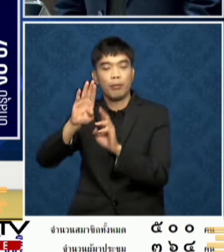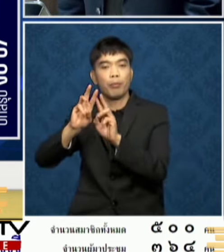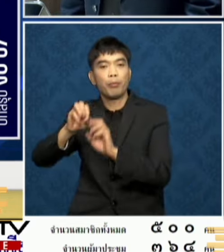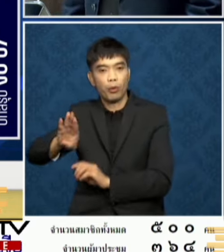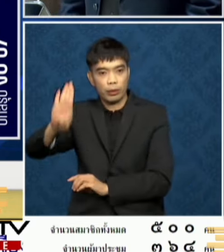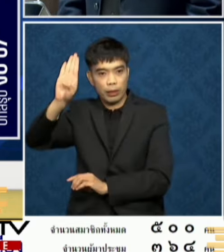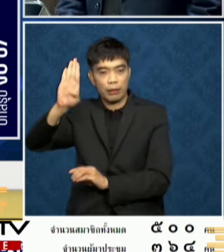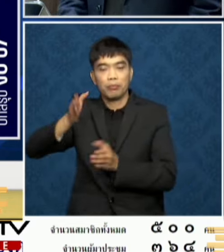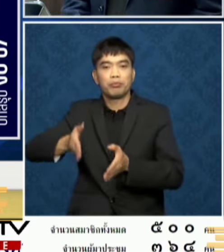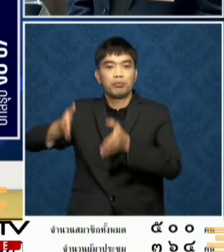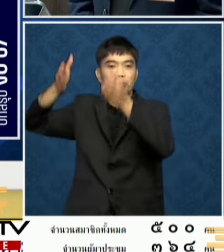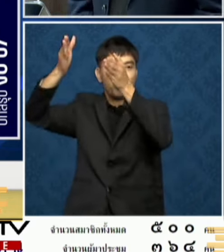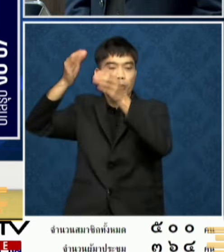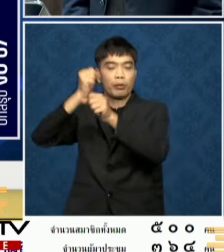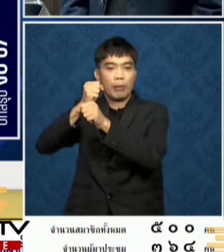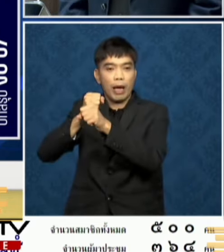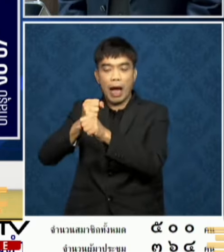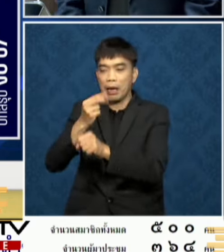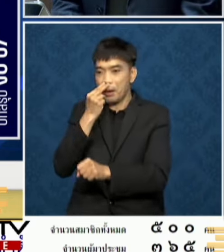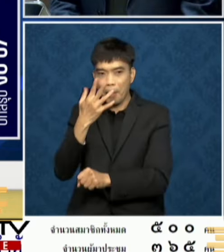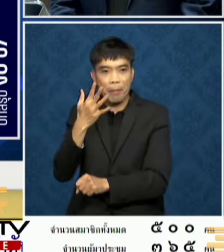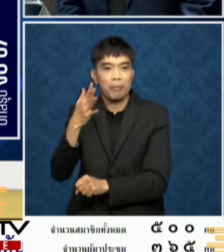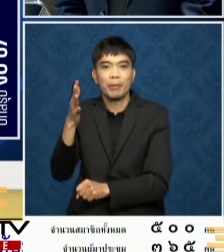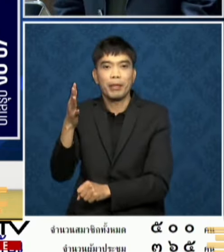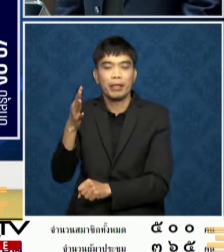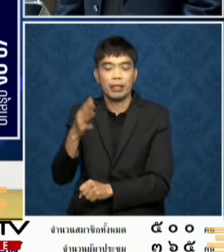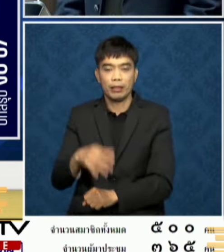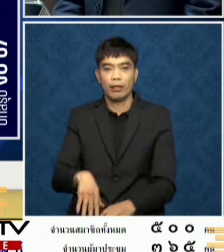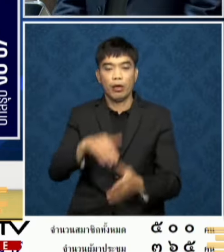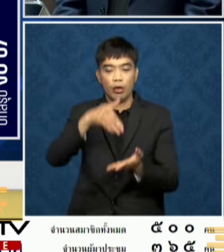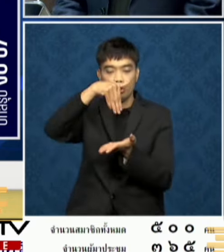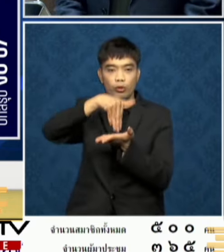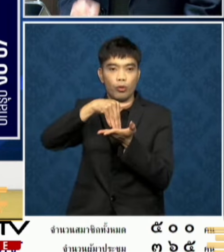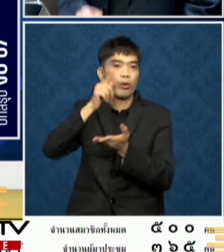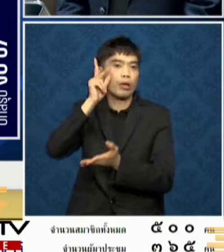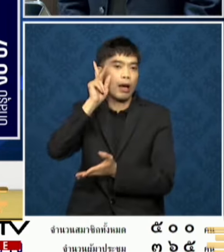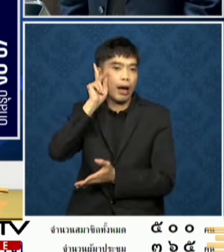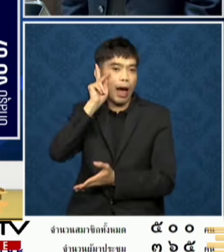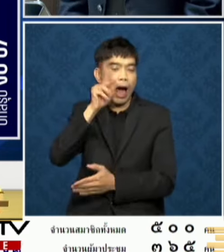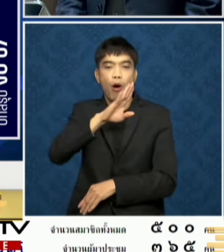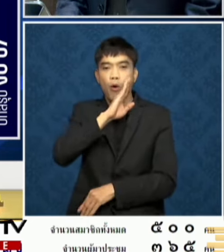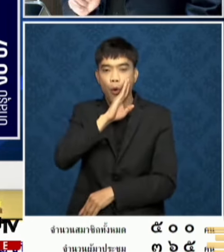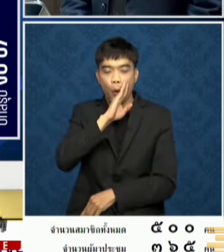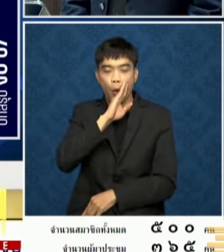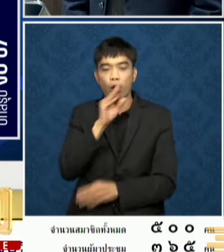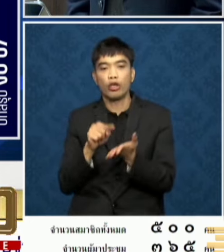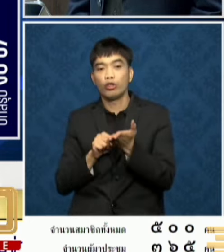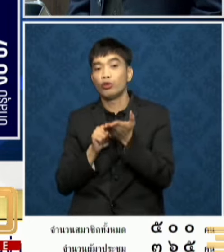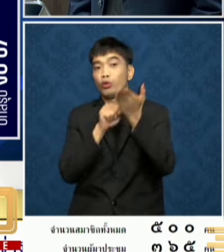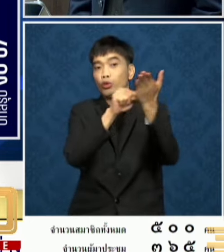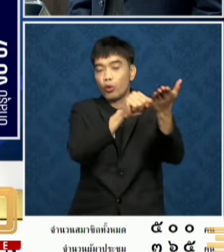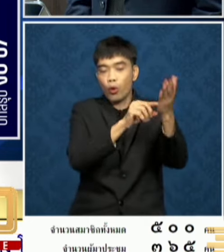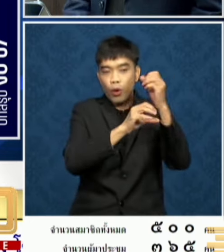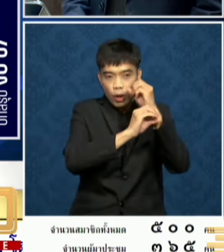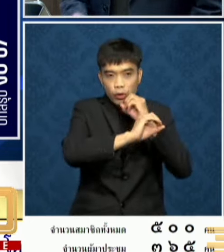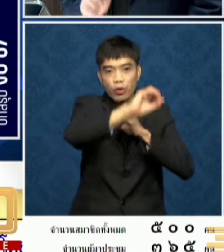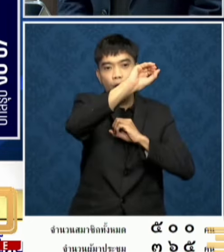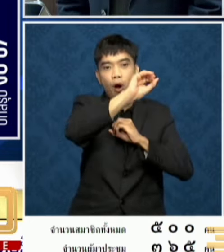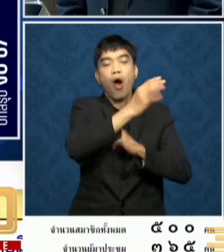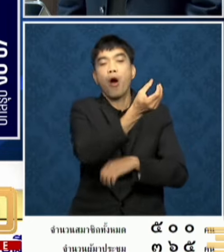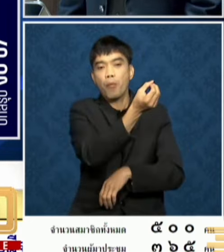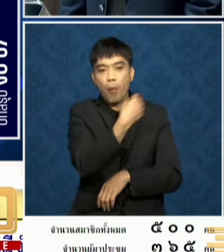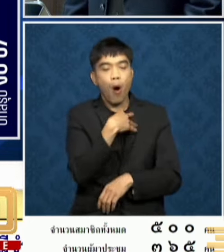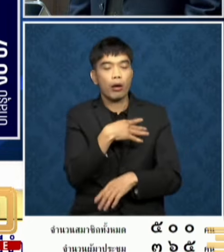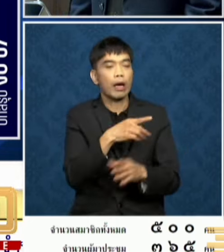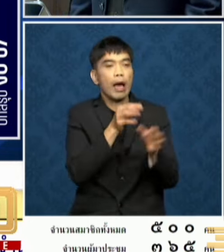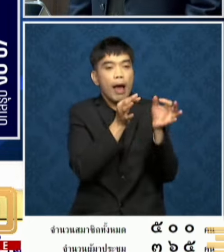ริษัทศูนย์ต่อต้านข่าวปลอมส่งไปที่กสทช.กสทช.ส่งกลับมาตอบว่าไม่สามารถชี้แจงได้โดยไม่ระบุ